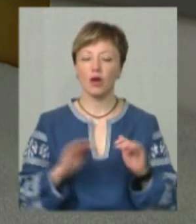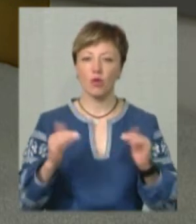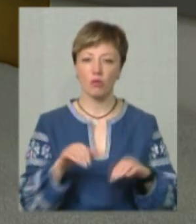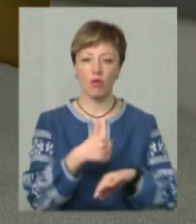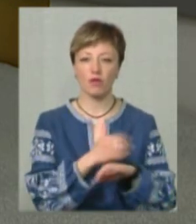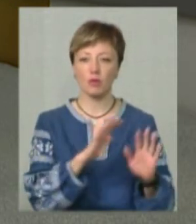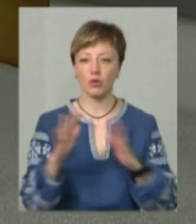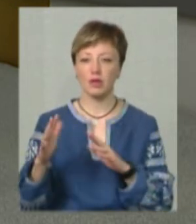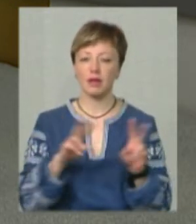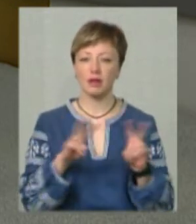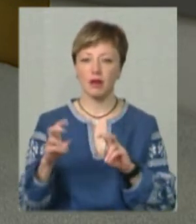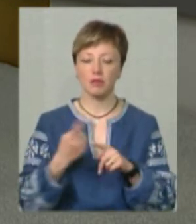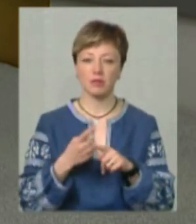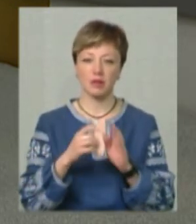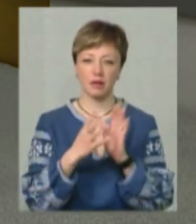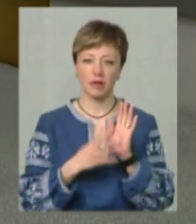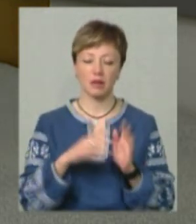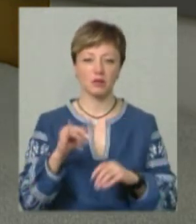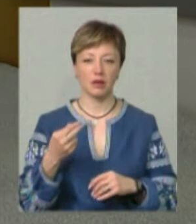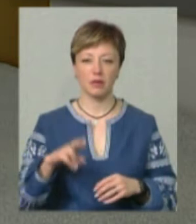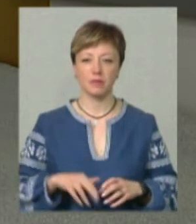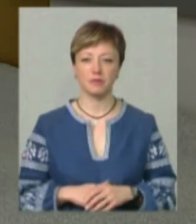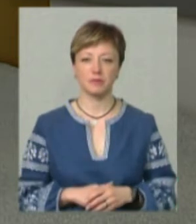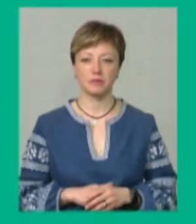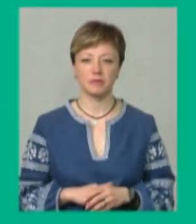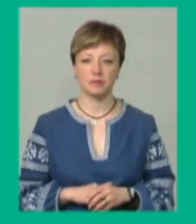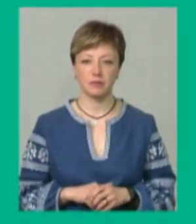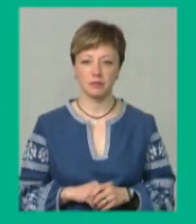коротко про головні події та теми 19 травня.